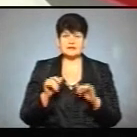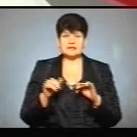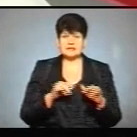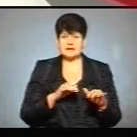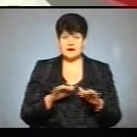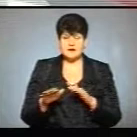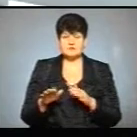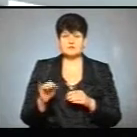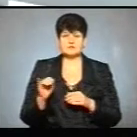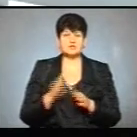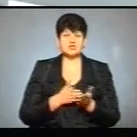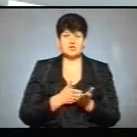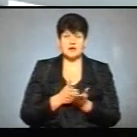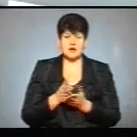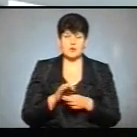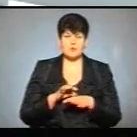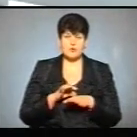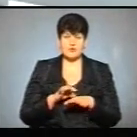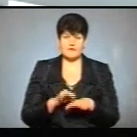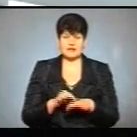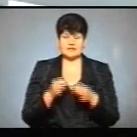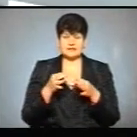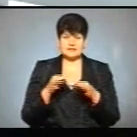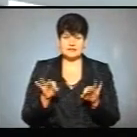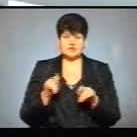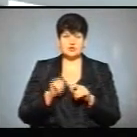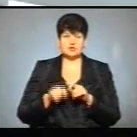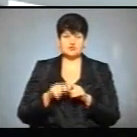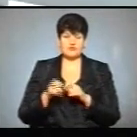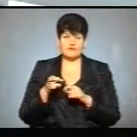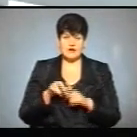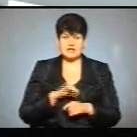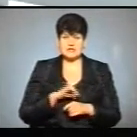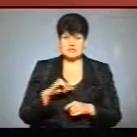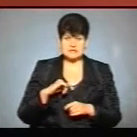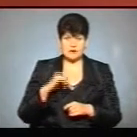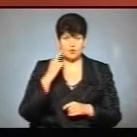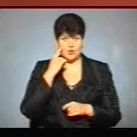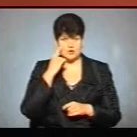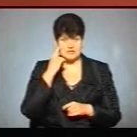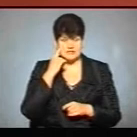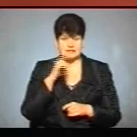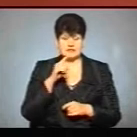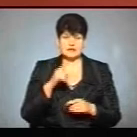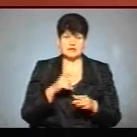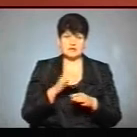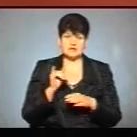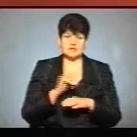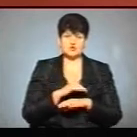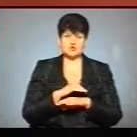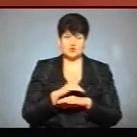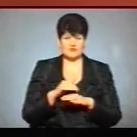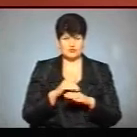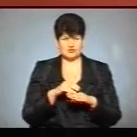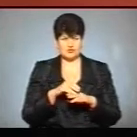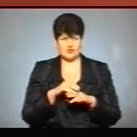діяльності шляхом проведення незалежного тестування, самооцінки і, власне, зовнішнього такого